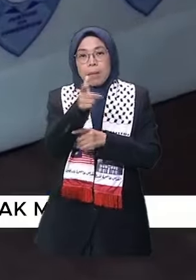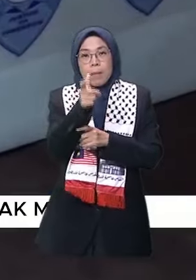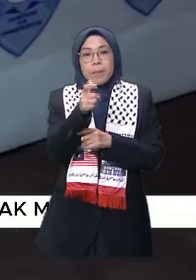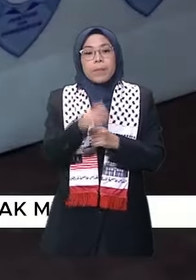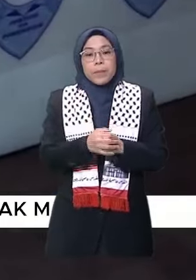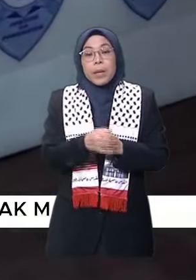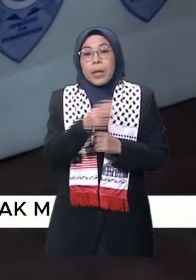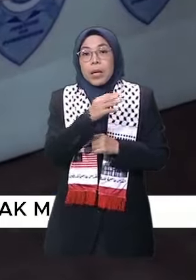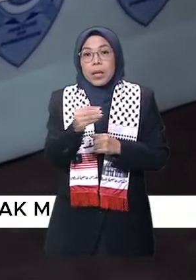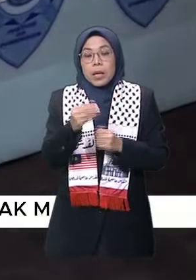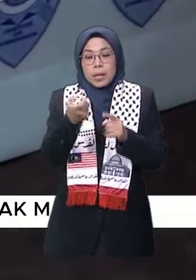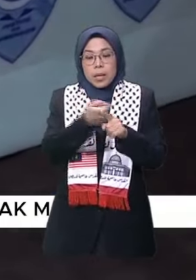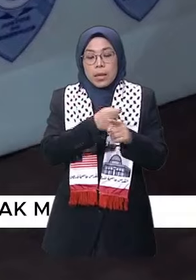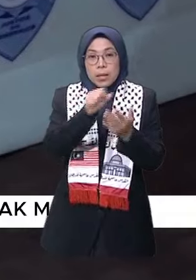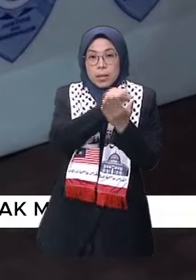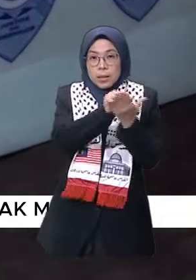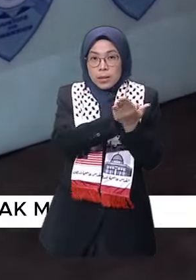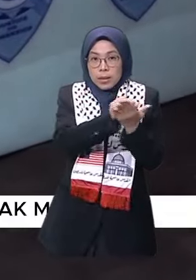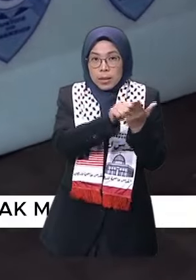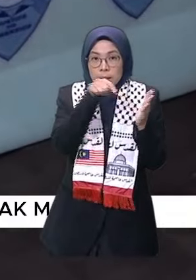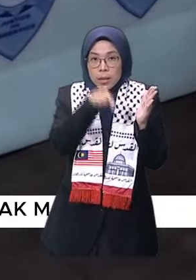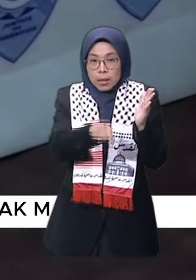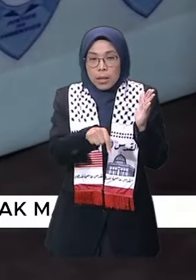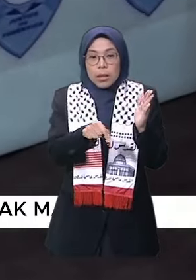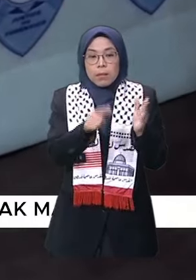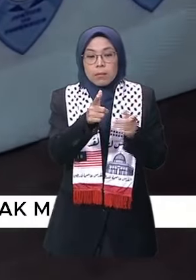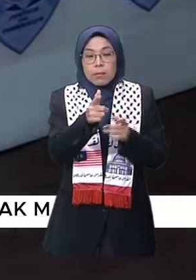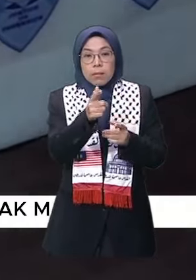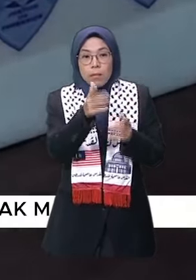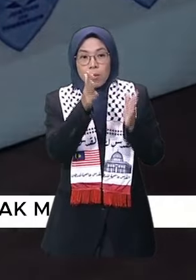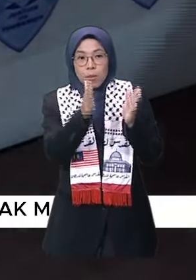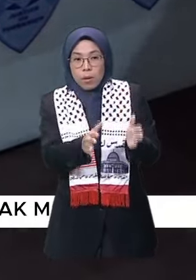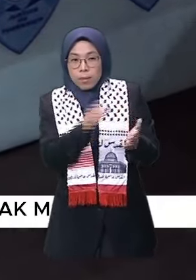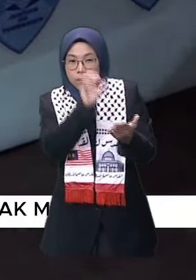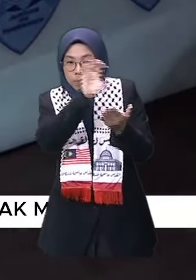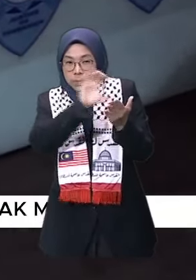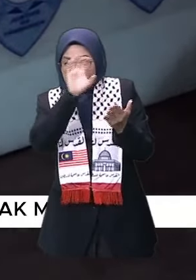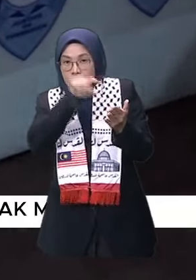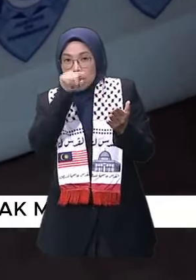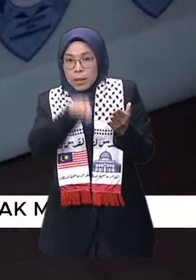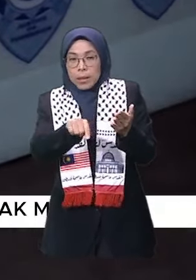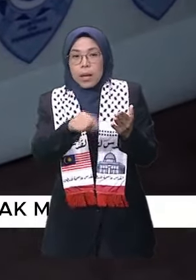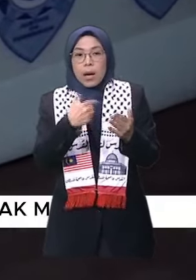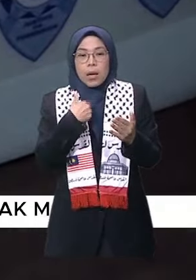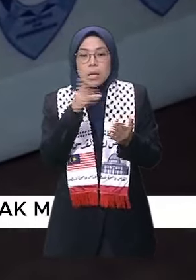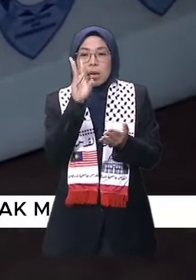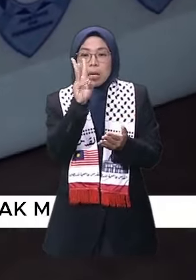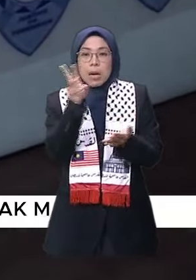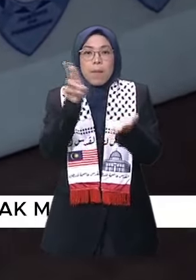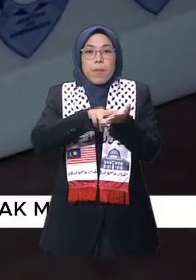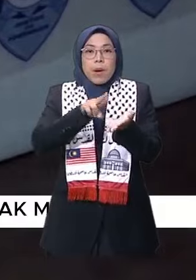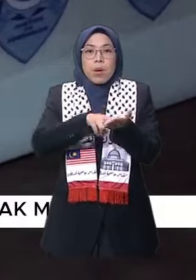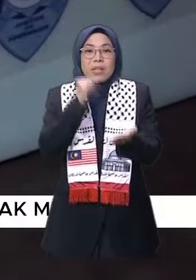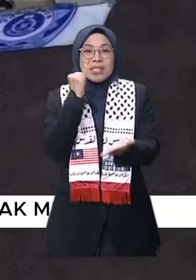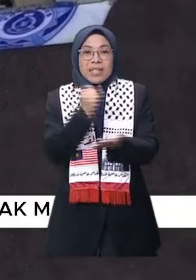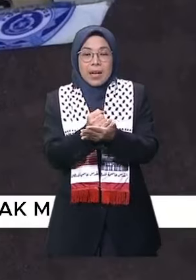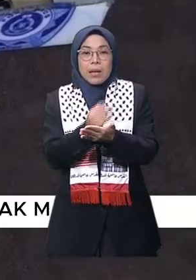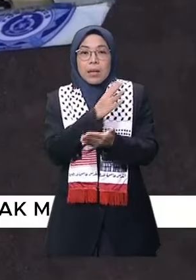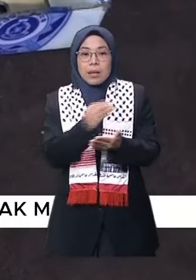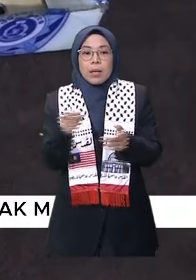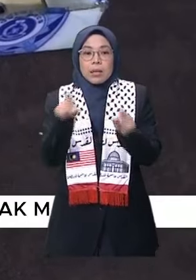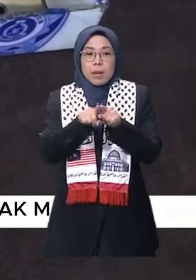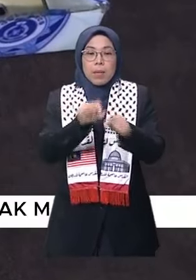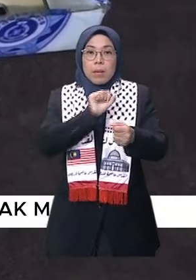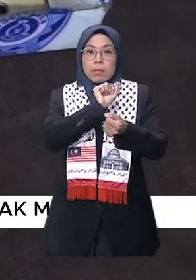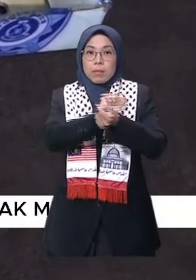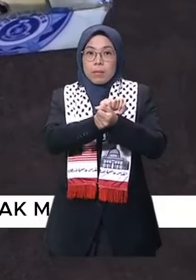ya hasil siasatan mendapati suspek yang terkorban berusia 51 tahun dan mempunyai enam rekod jenayah lampau dan pernah dikenakan perintah